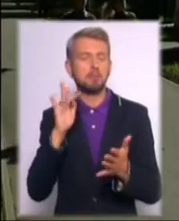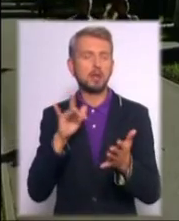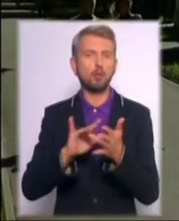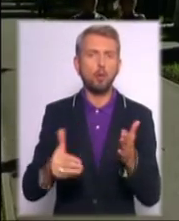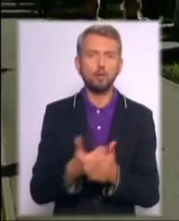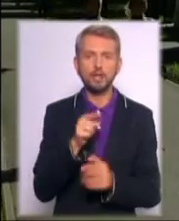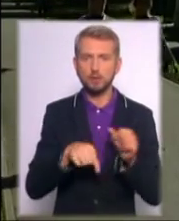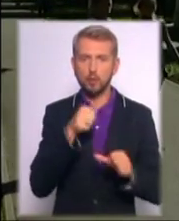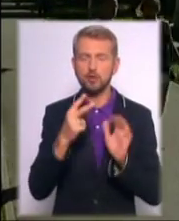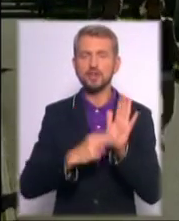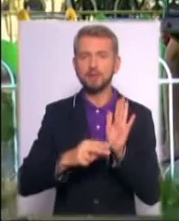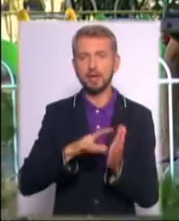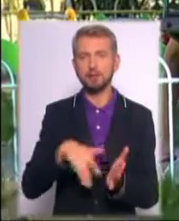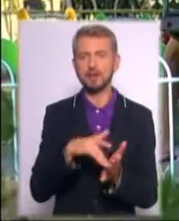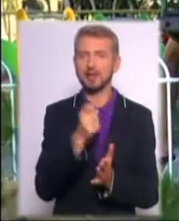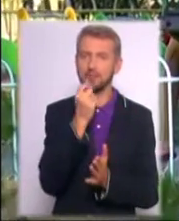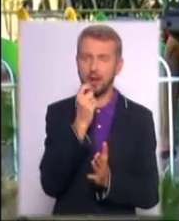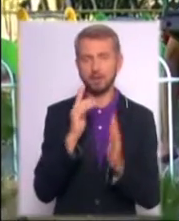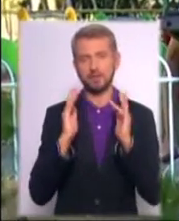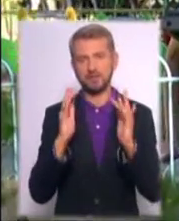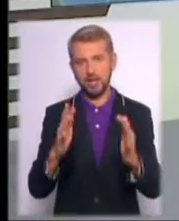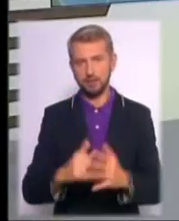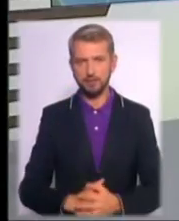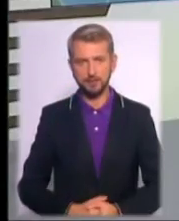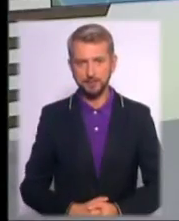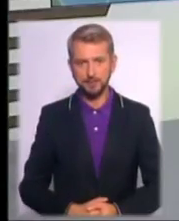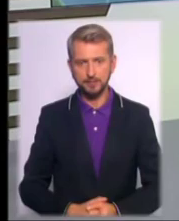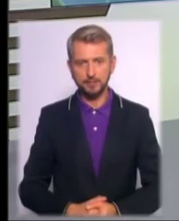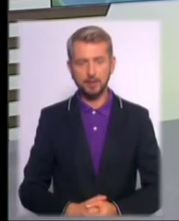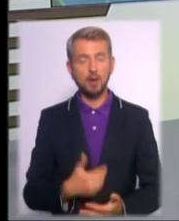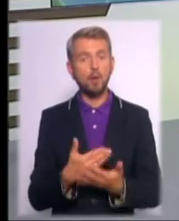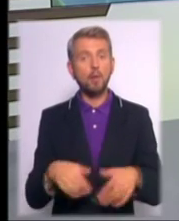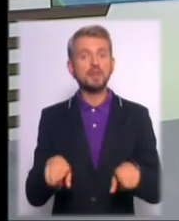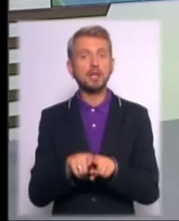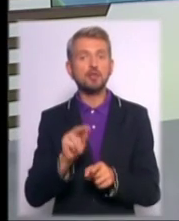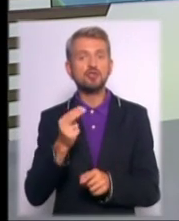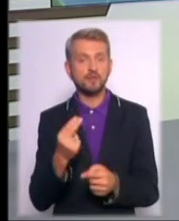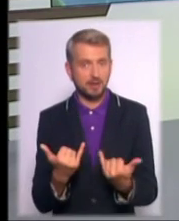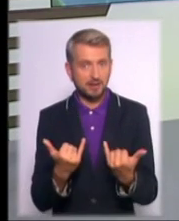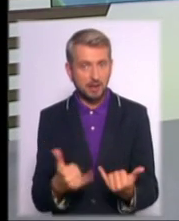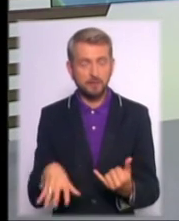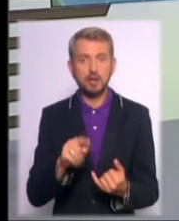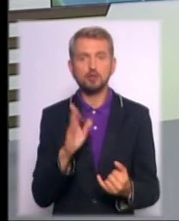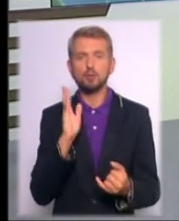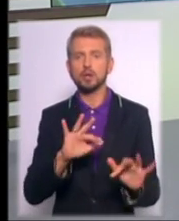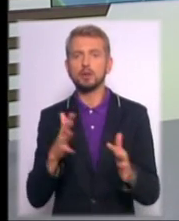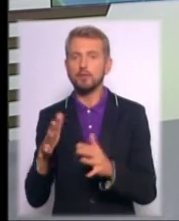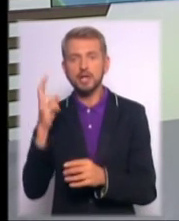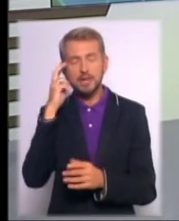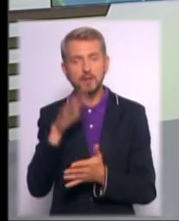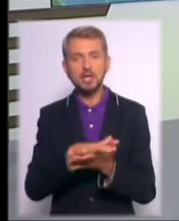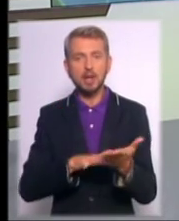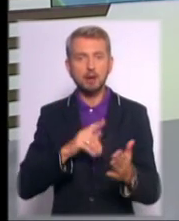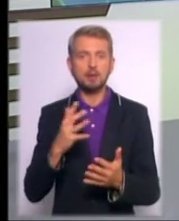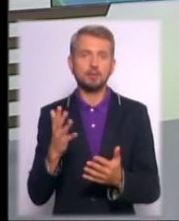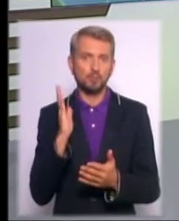цьогоріч 70 міських парків та скверів. Ось такий четвер на цю годину. Все, що відбуватиметься у столиці далі, знайде